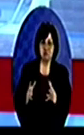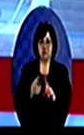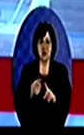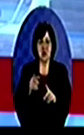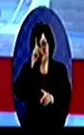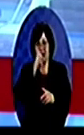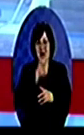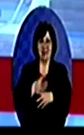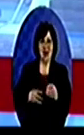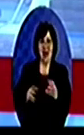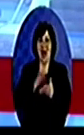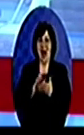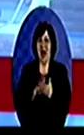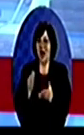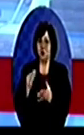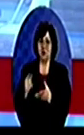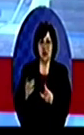олон улсын стандартад хүрч байна.